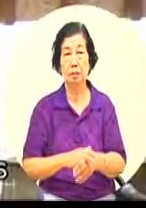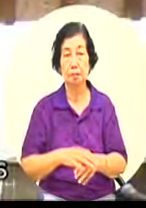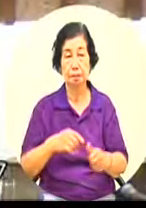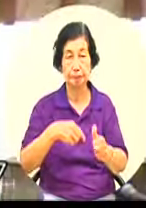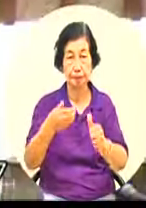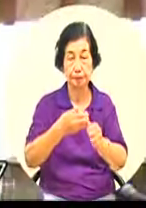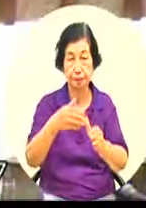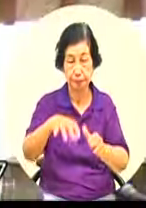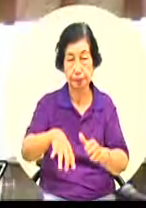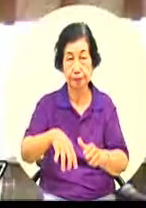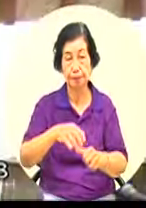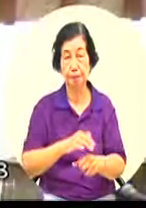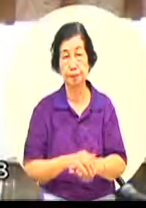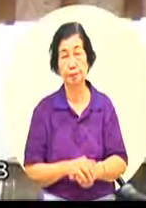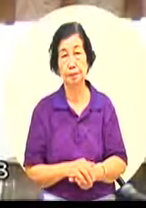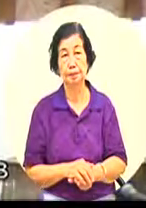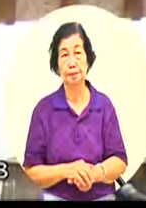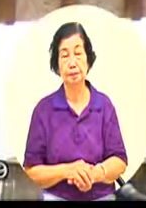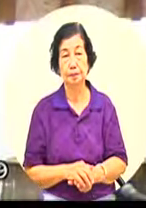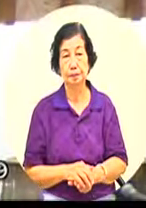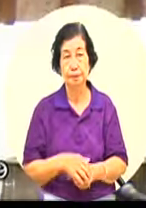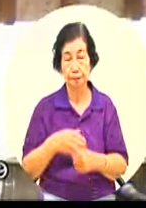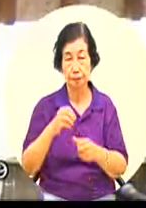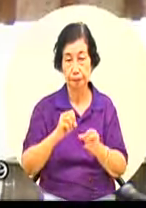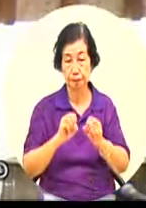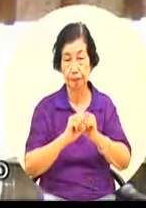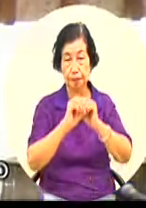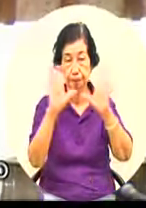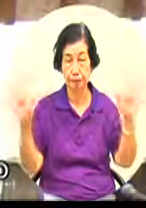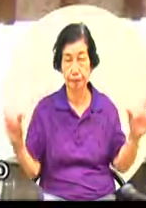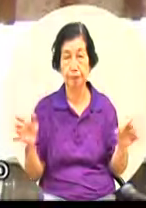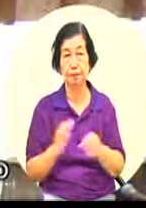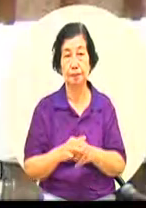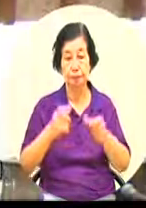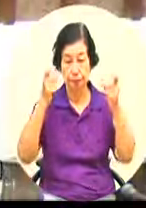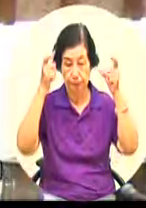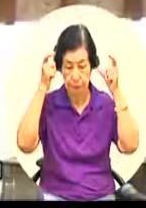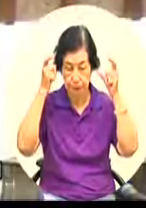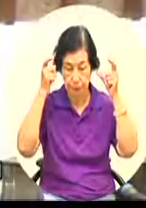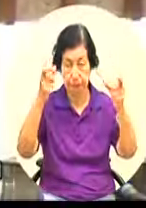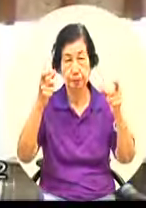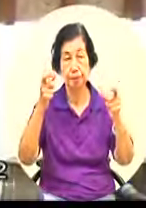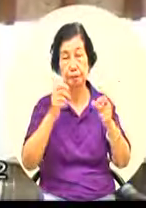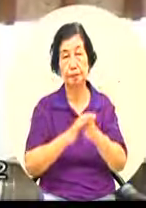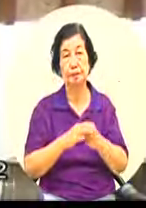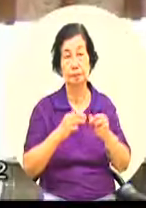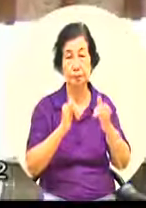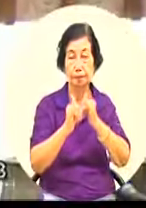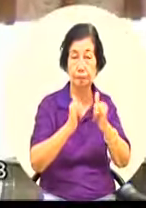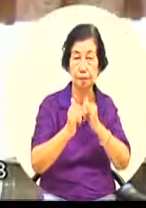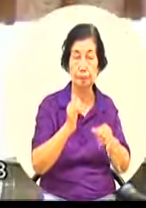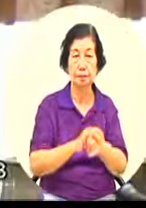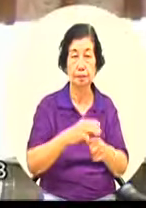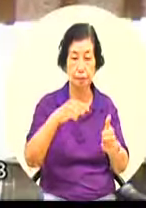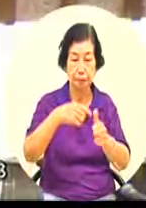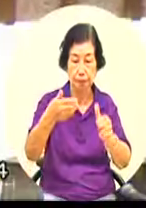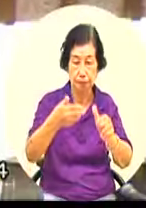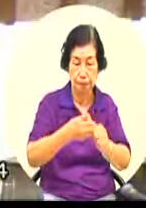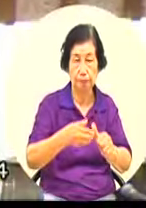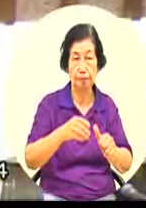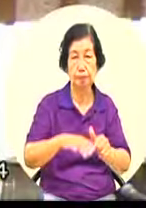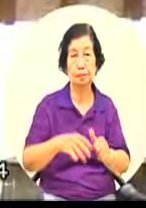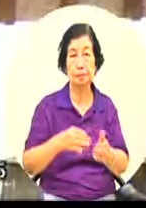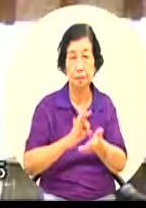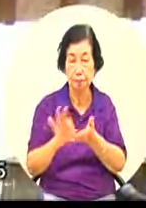前您可不可以告诉我们高雄市民目前教育经费足不足？第二个部分，请告诉我们未